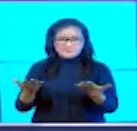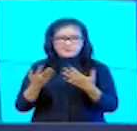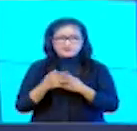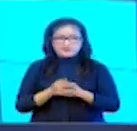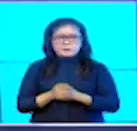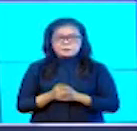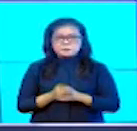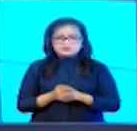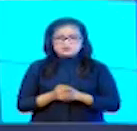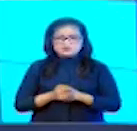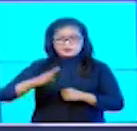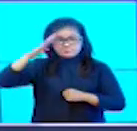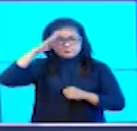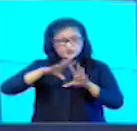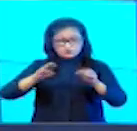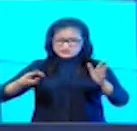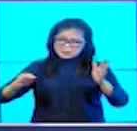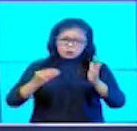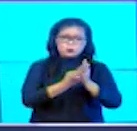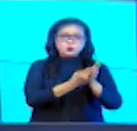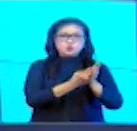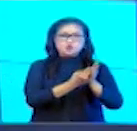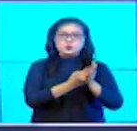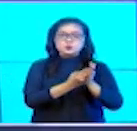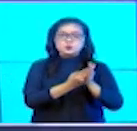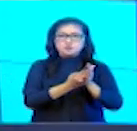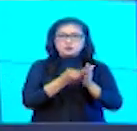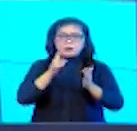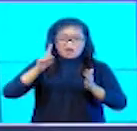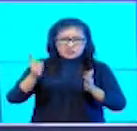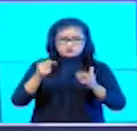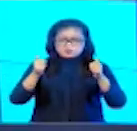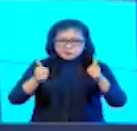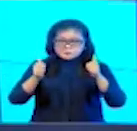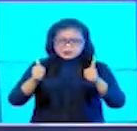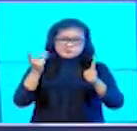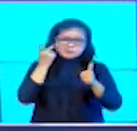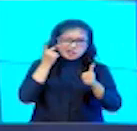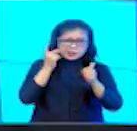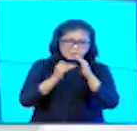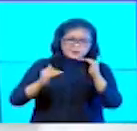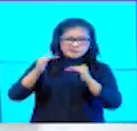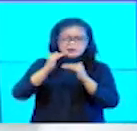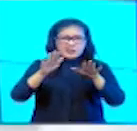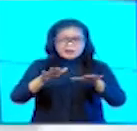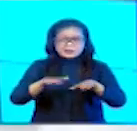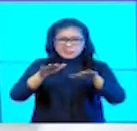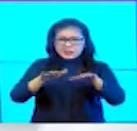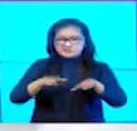arahan petugas dilapangan dan selalu meningkatkan kewaspadaan dari bencana banjir dan longsor karena